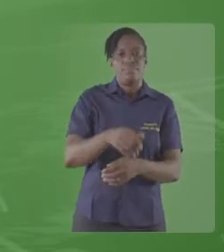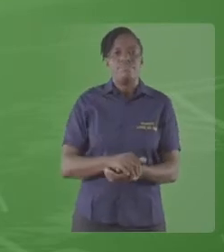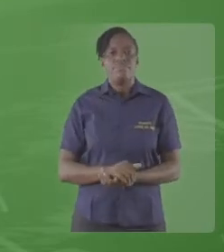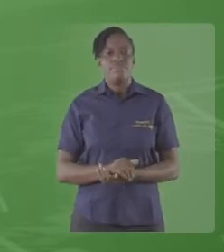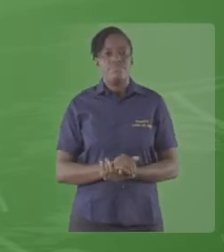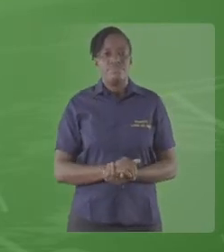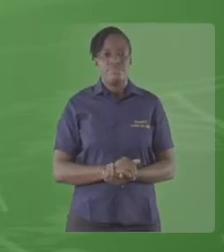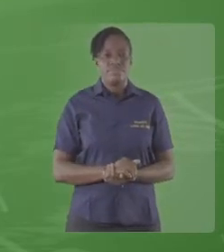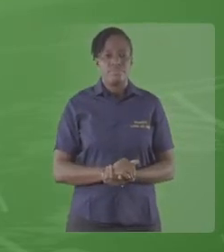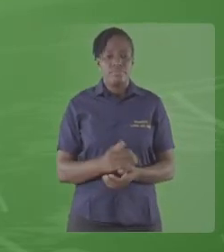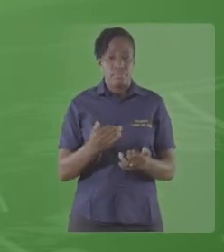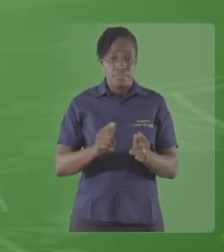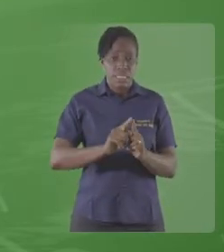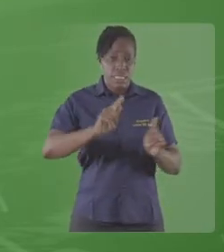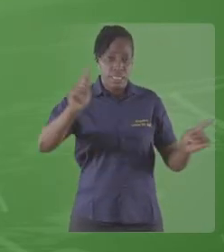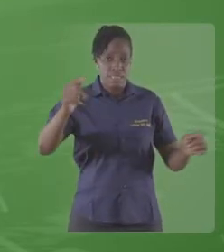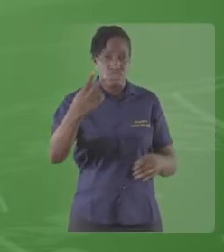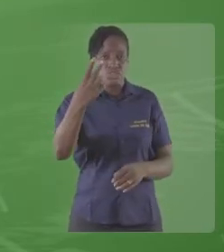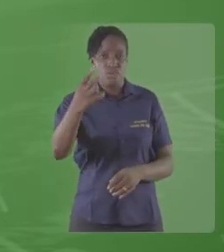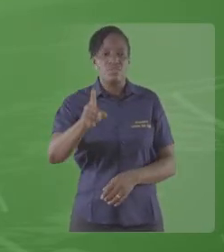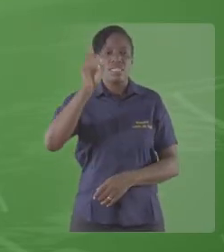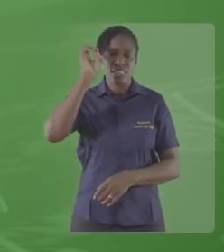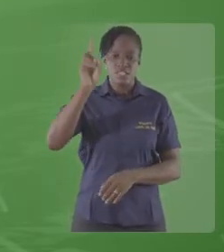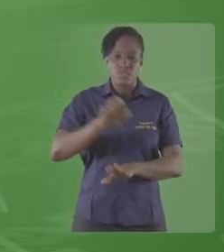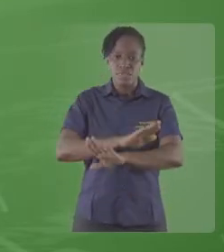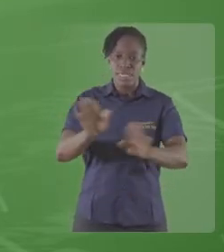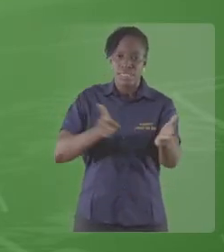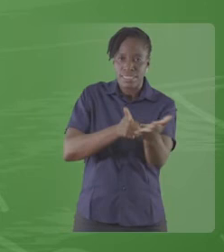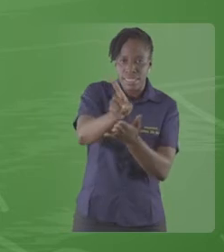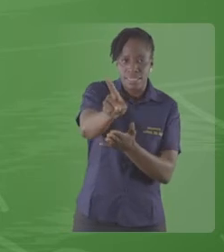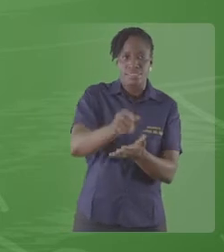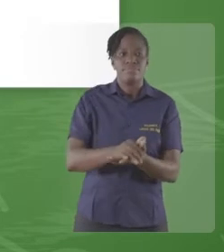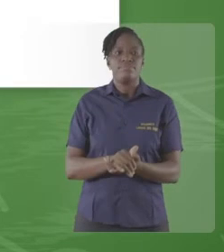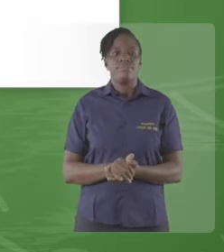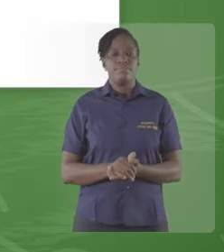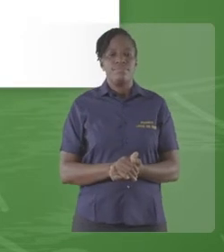Marquons alors, grand 2, le discours indirect.